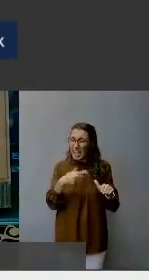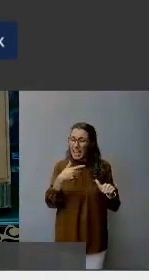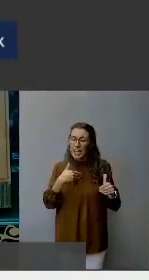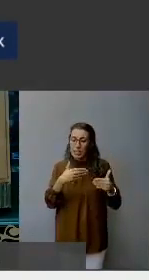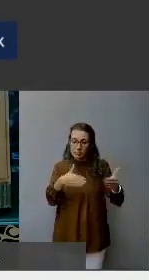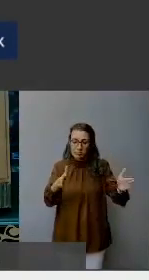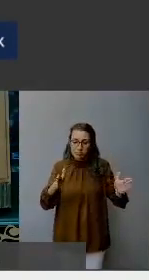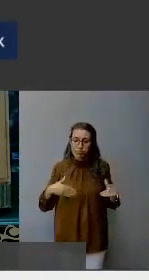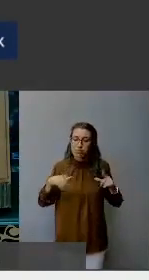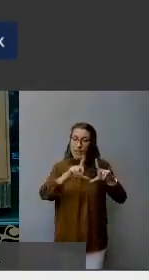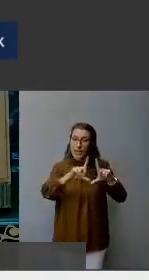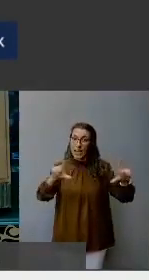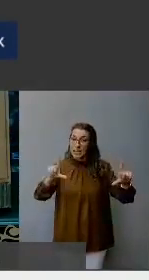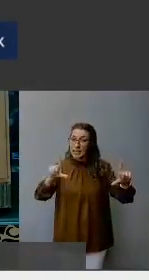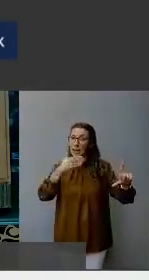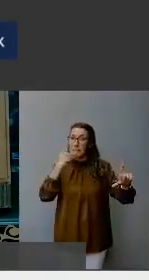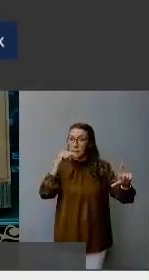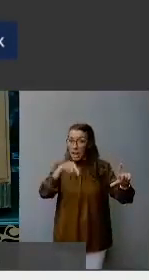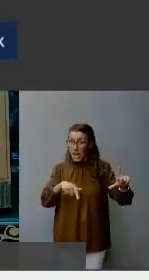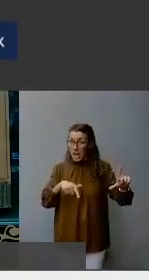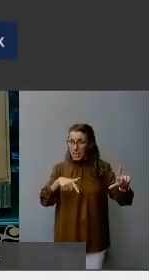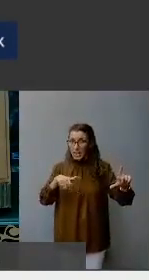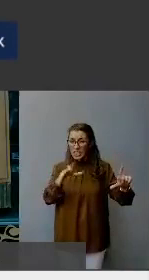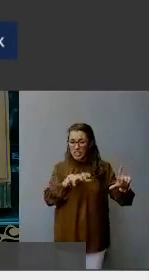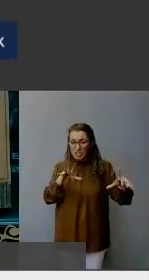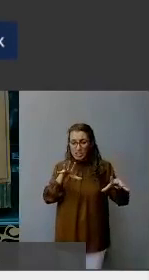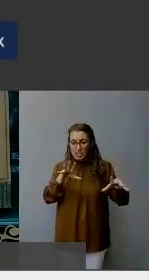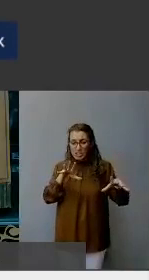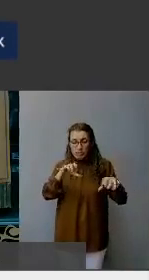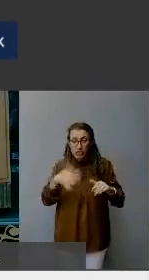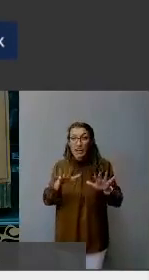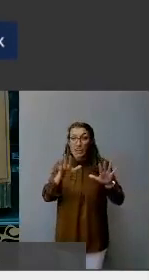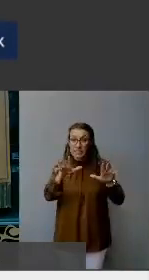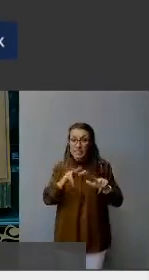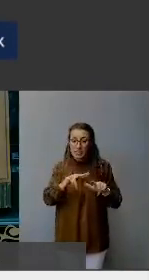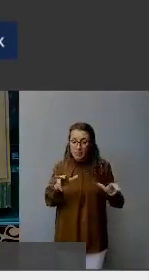che occupa circa 10 o stage il guardian a lei la parola